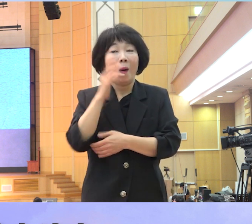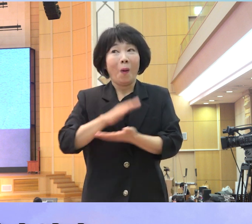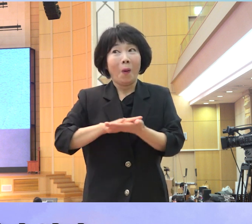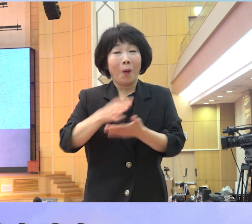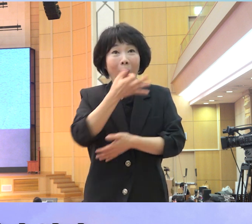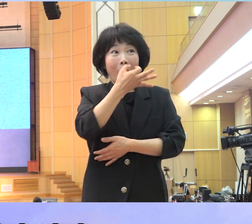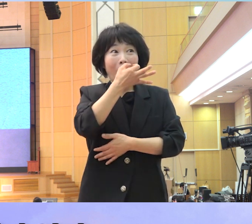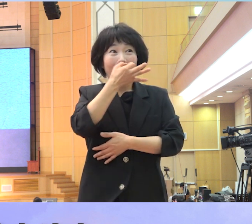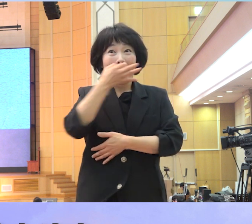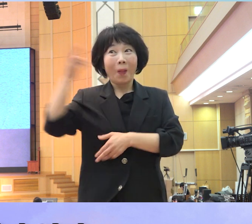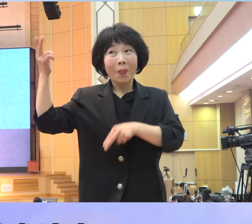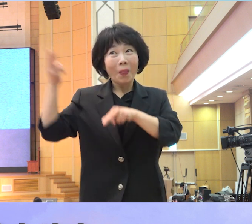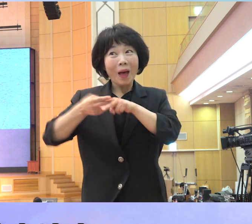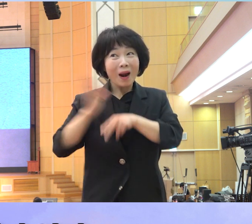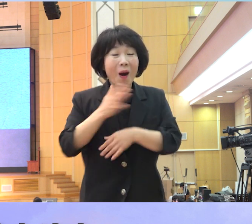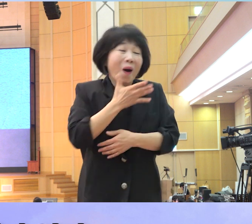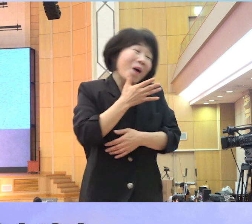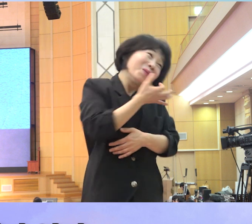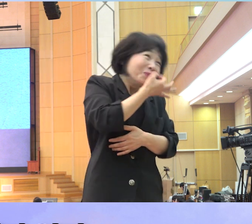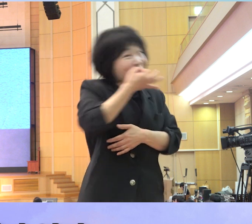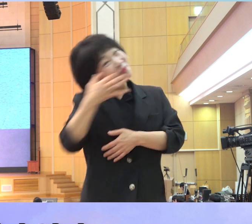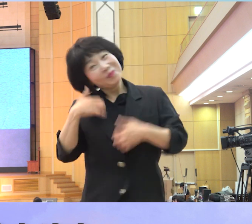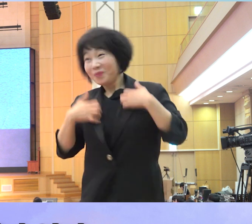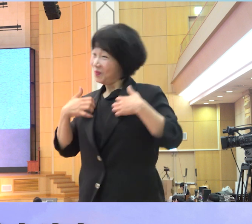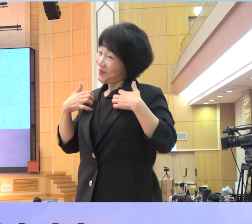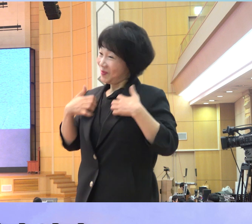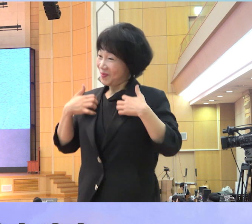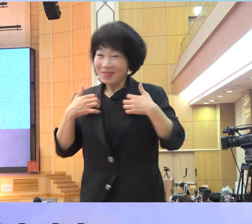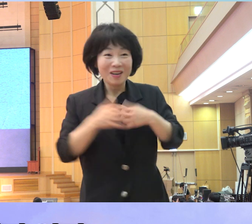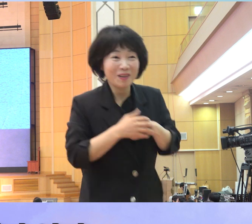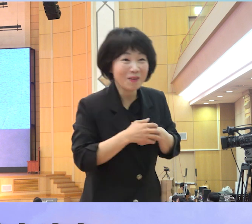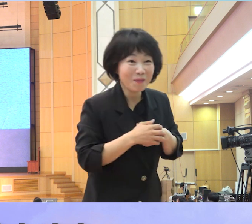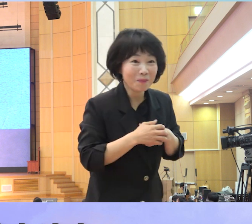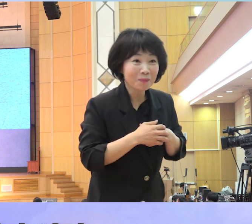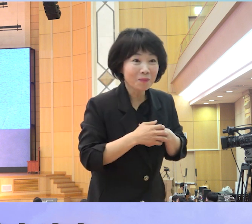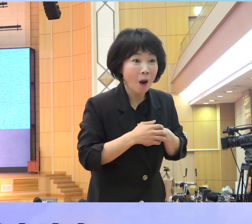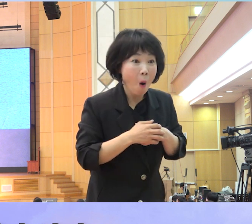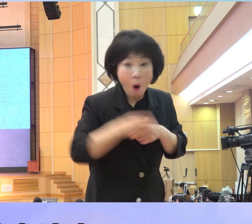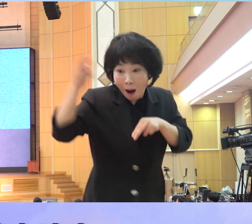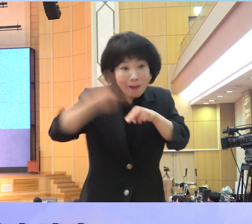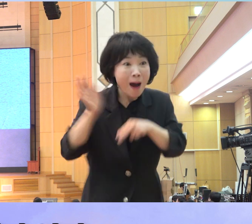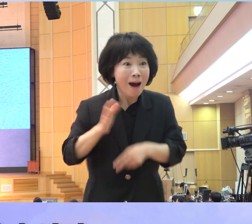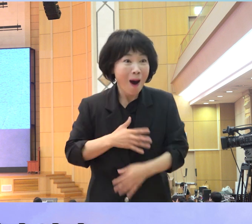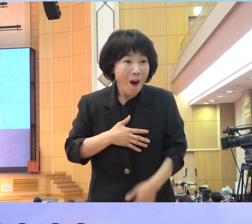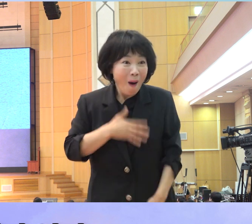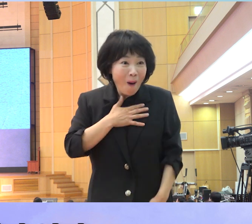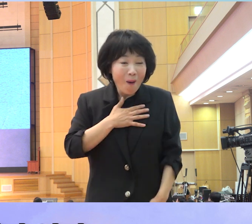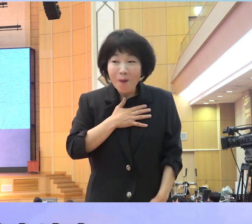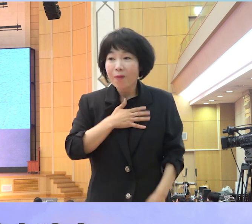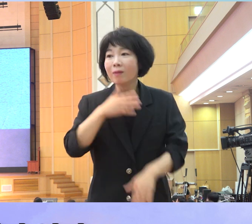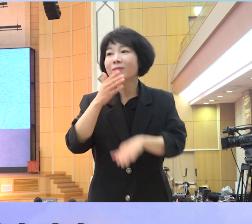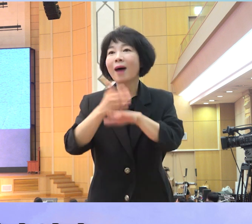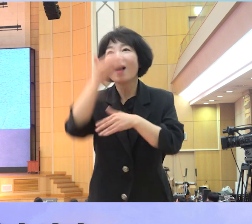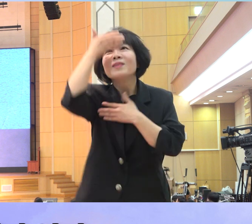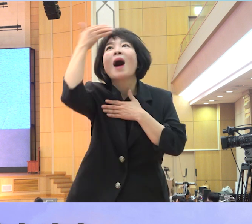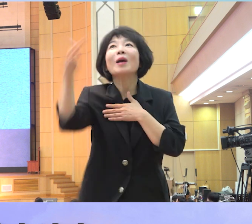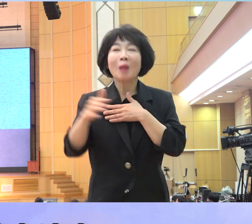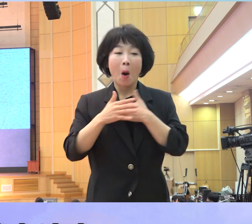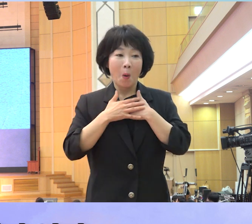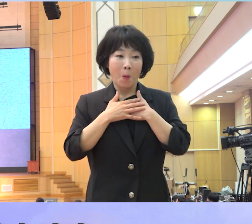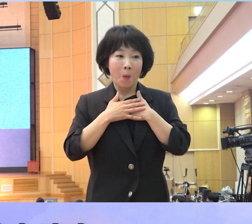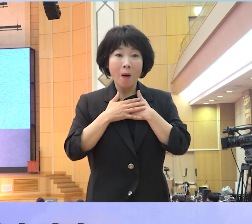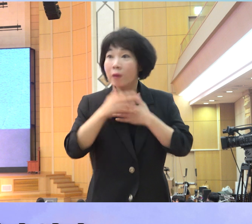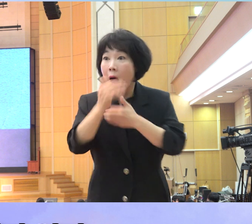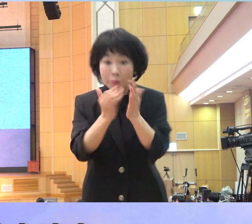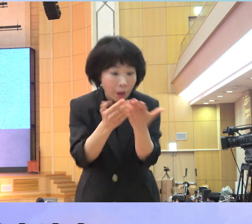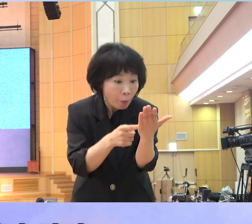거예요. 저는 일단 목사님이 그렇게 넘어가신 거 너무 다행이고 감사하지만 오락이라는 말이